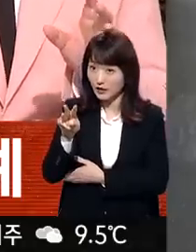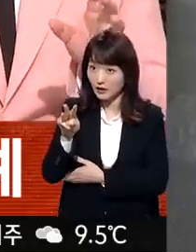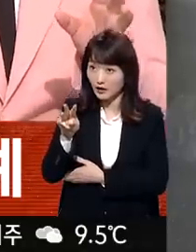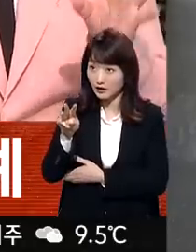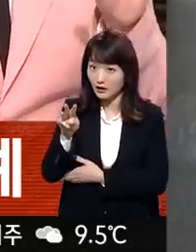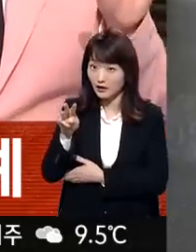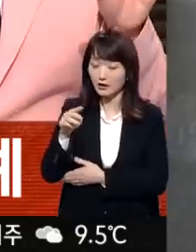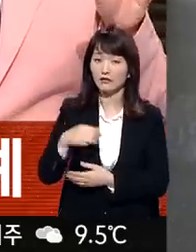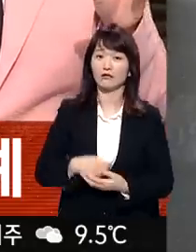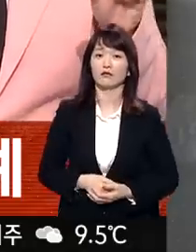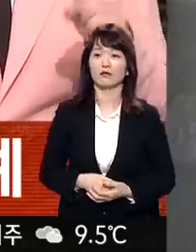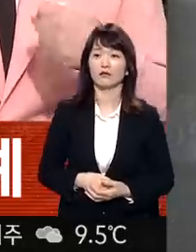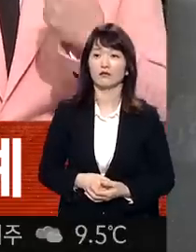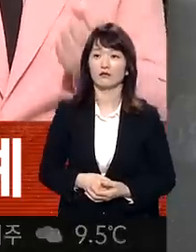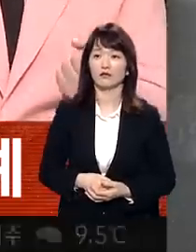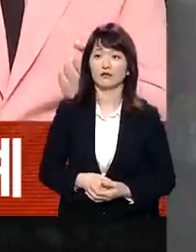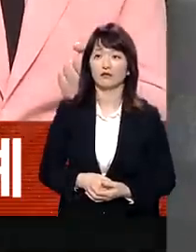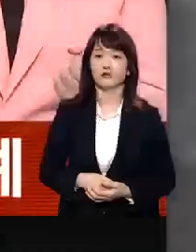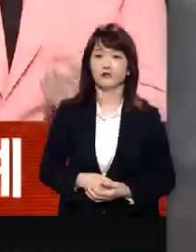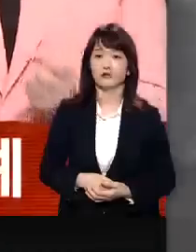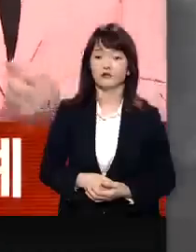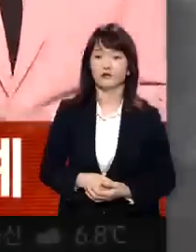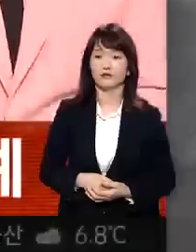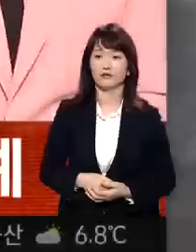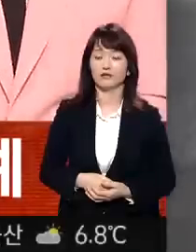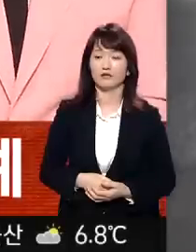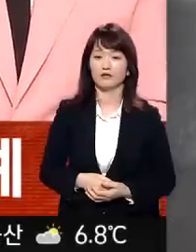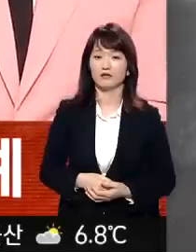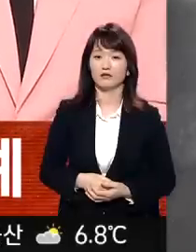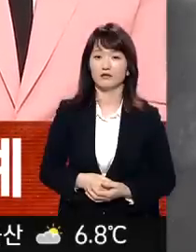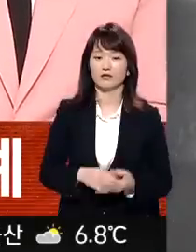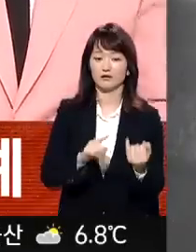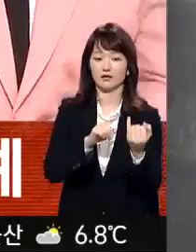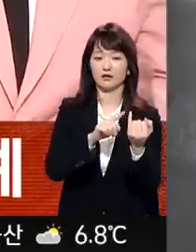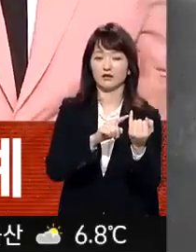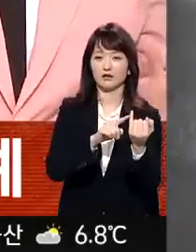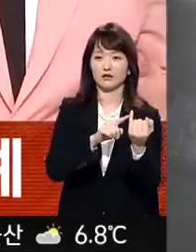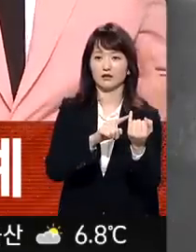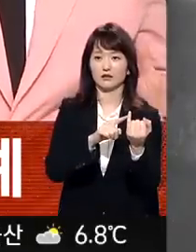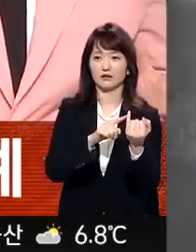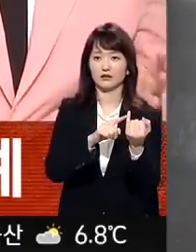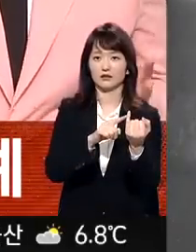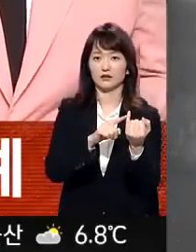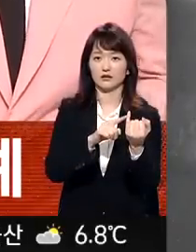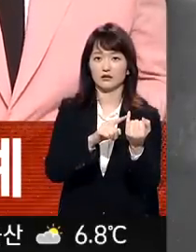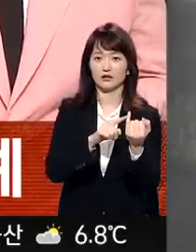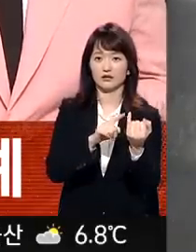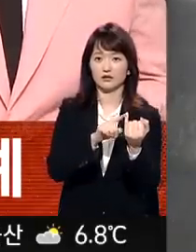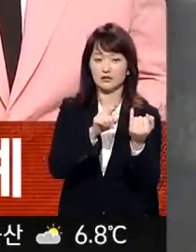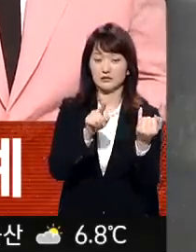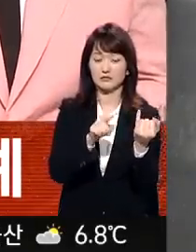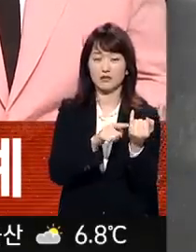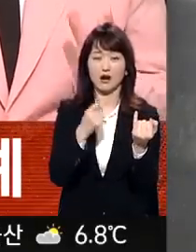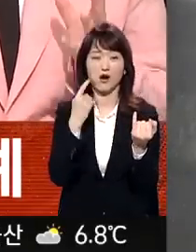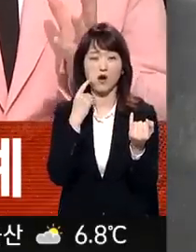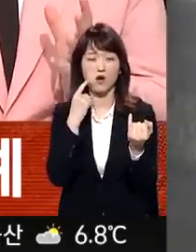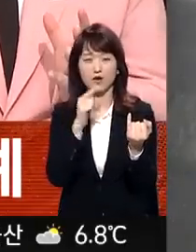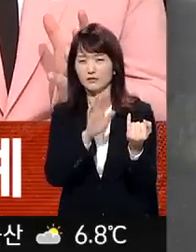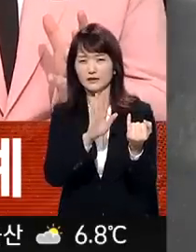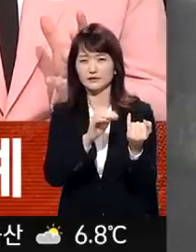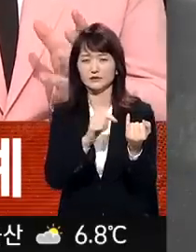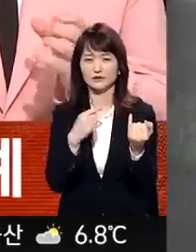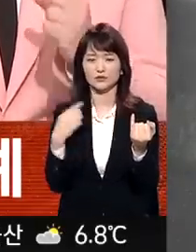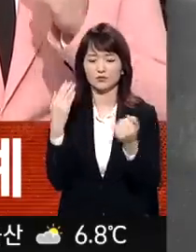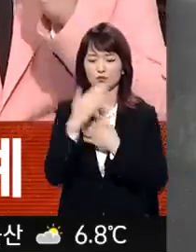103회요. 하다 보니까 아주 자연스럽게 됐고 임신부 저렇게 행사하는 게 몸이 좀 비만 좀 비대해 보이긴 맞는데